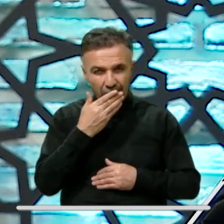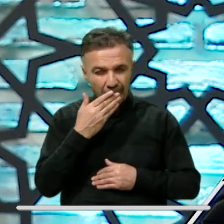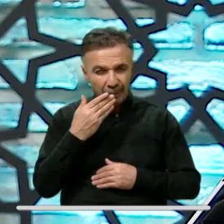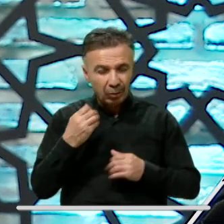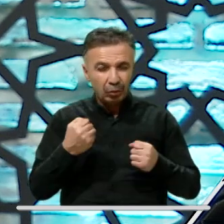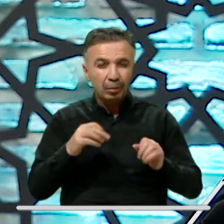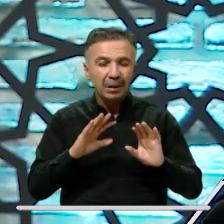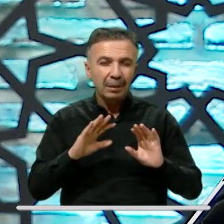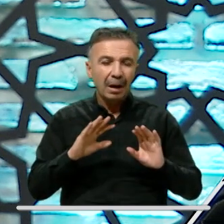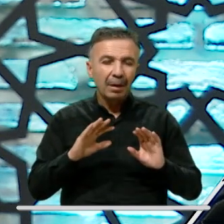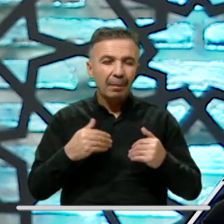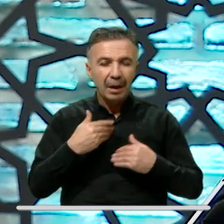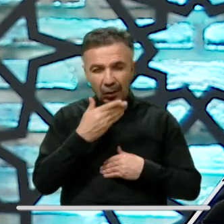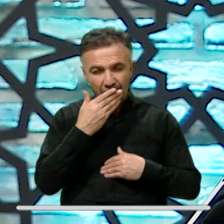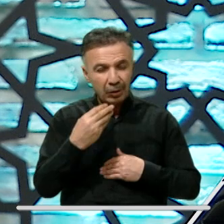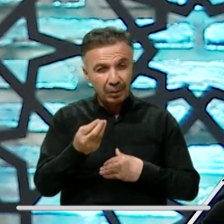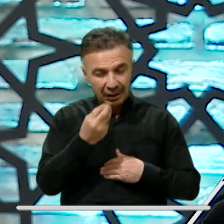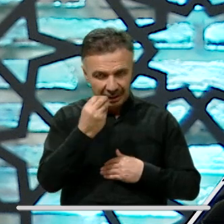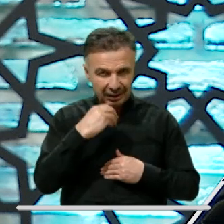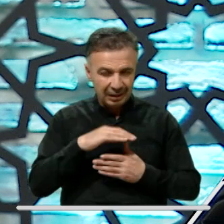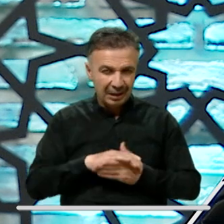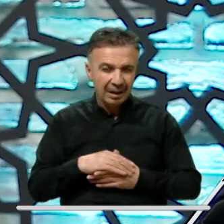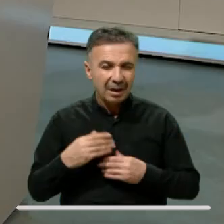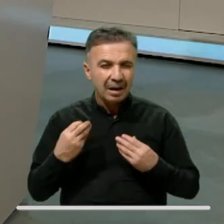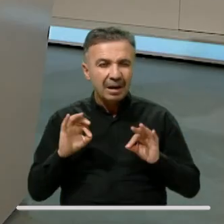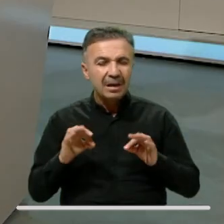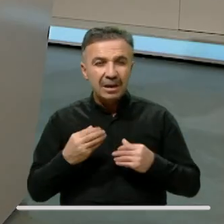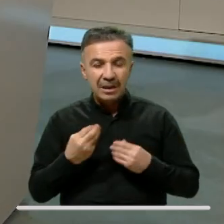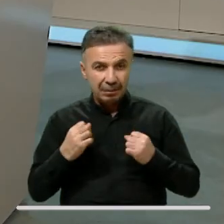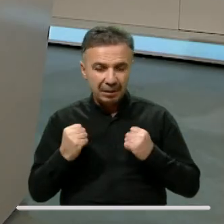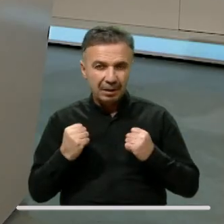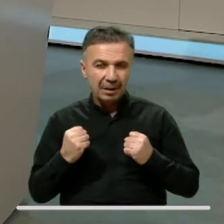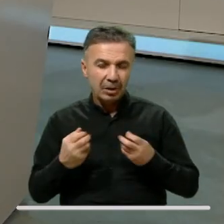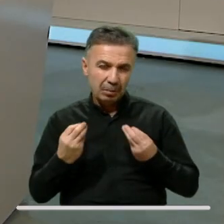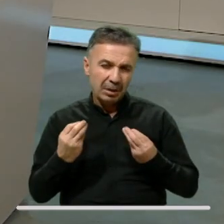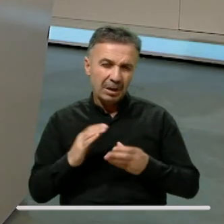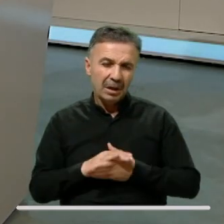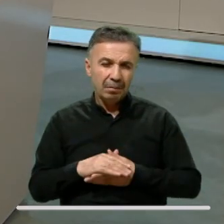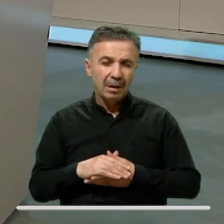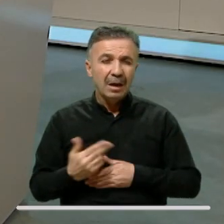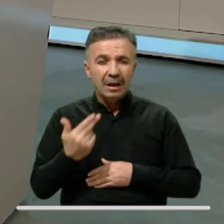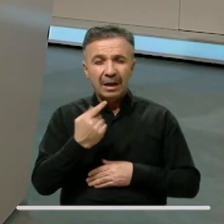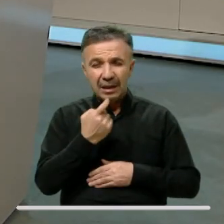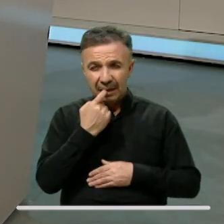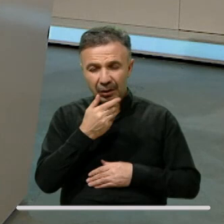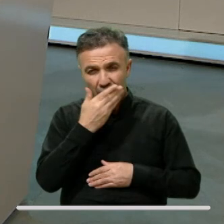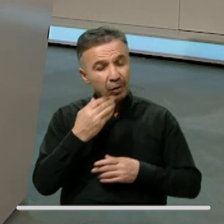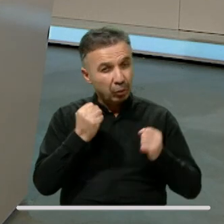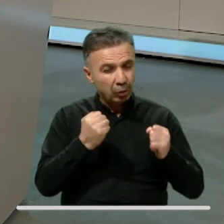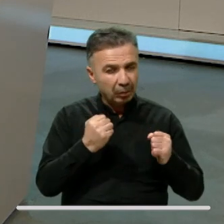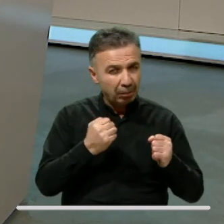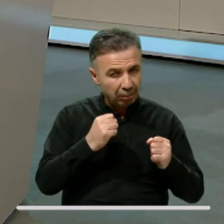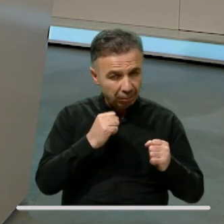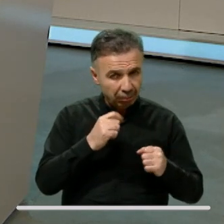zaman ben yedirdiler bana. Şimdi de iyiyim. Ben diyorum öbür o 7 yılın orucunu tutacak mıyım? Bir de